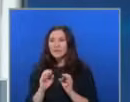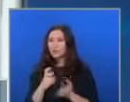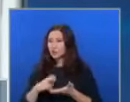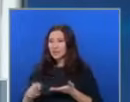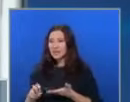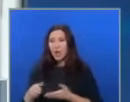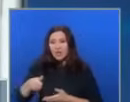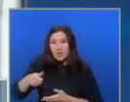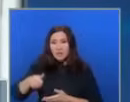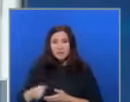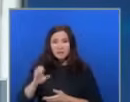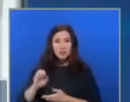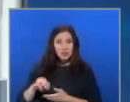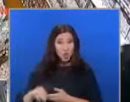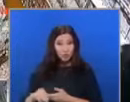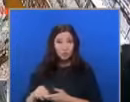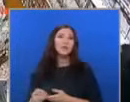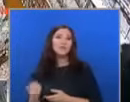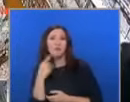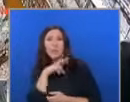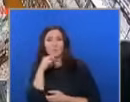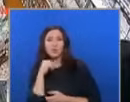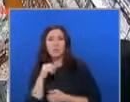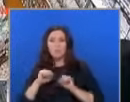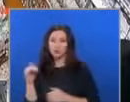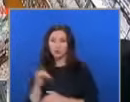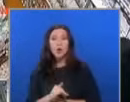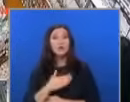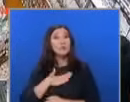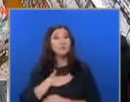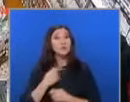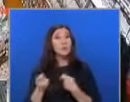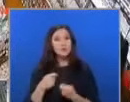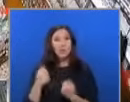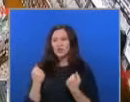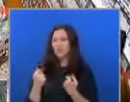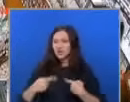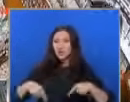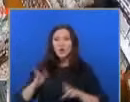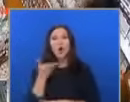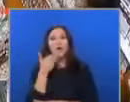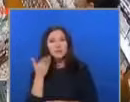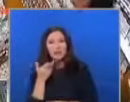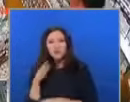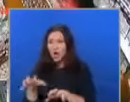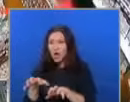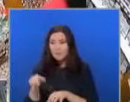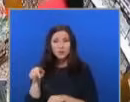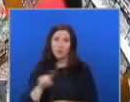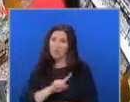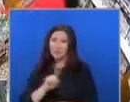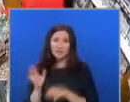натиснахме бутона, извикахме полиция, дойдоха бързо. Собственичката на магазина и живеещи в района разказват, че грабежите тук